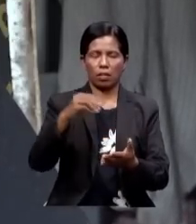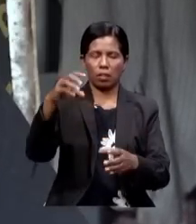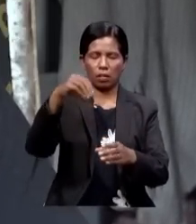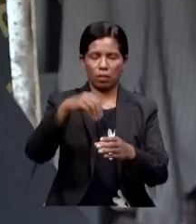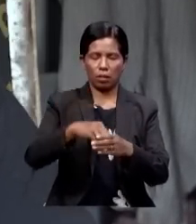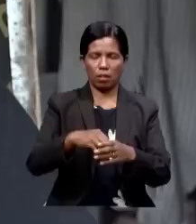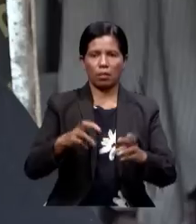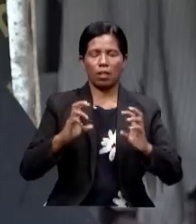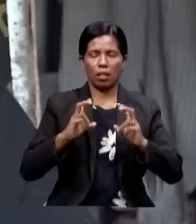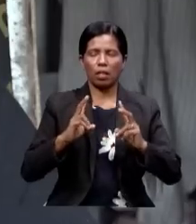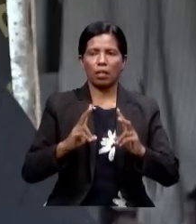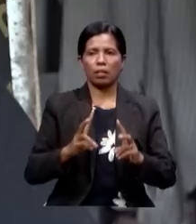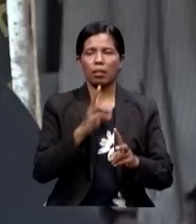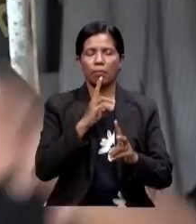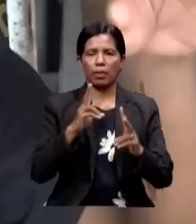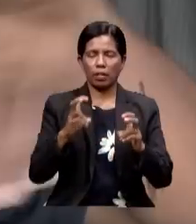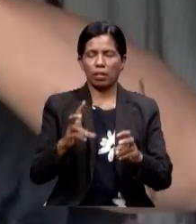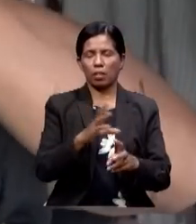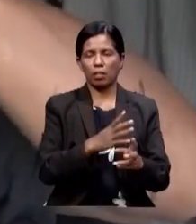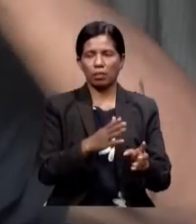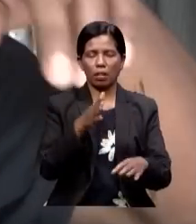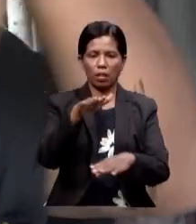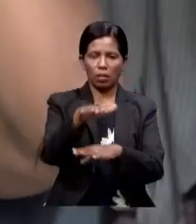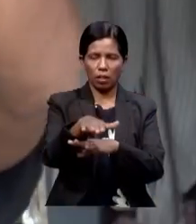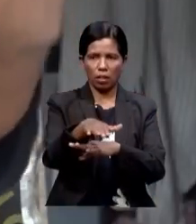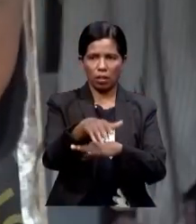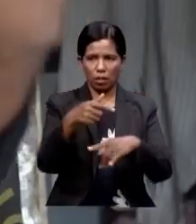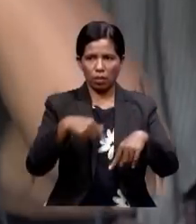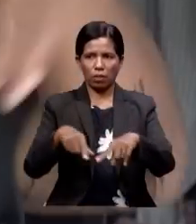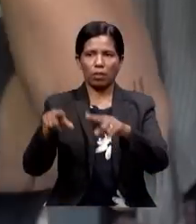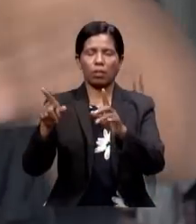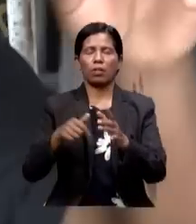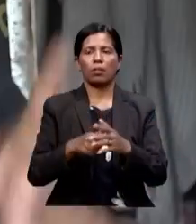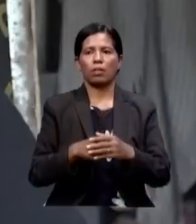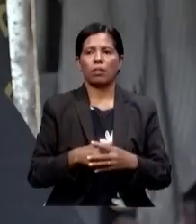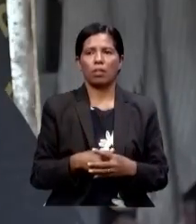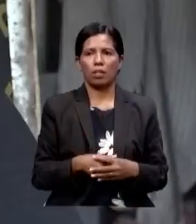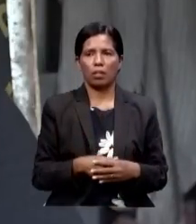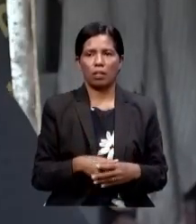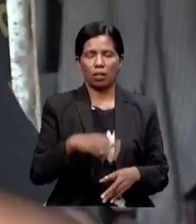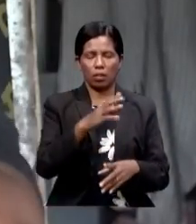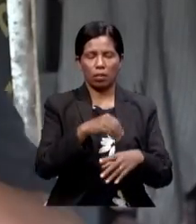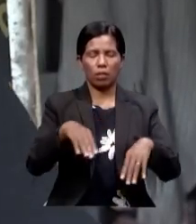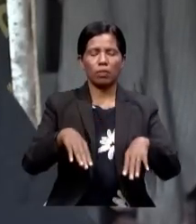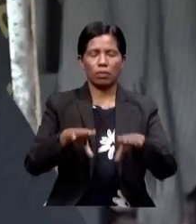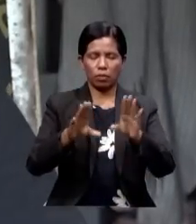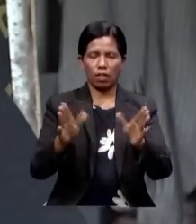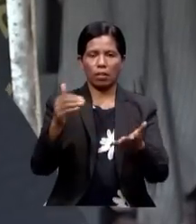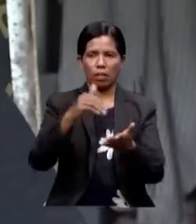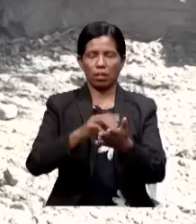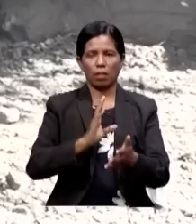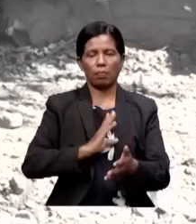asan lokare lur sai fali asan ba Bapak ini desa kelini ini tahu saya lo kerek bapak anfal lebih